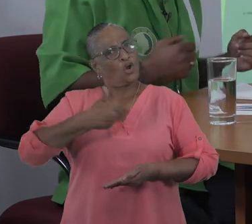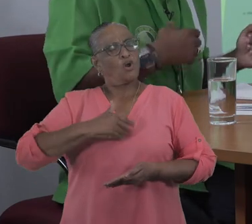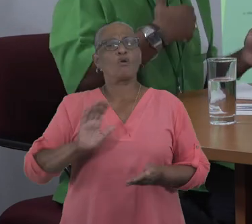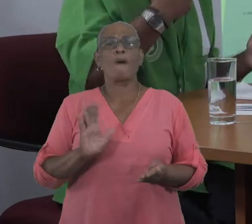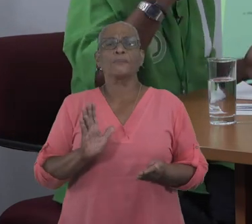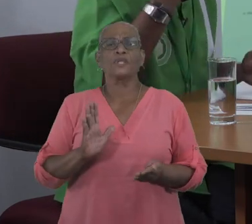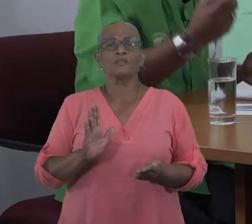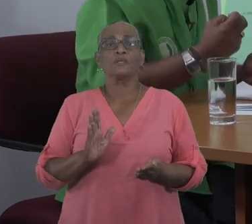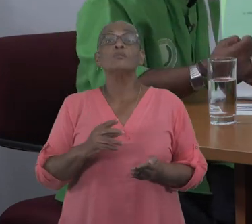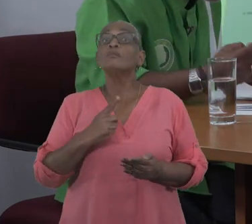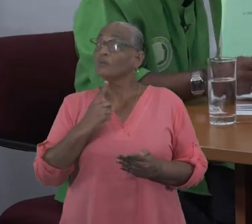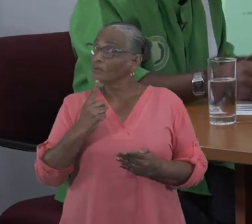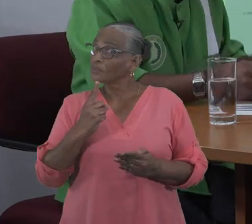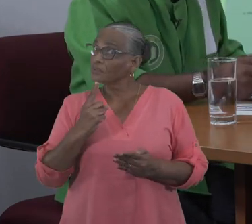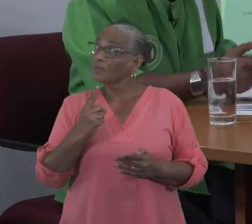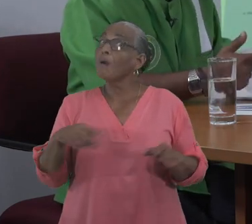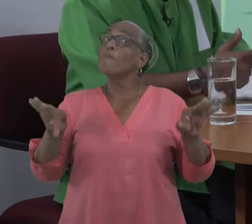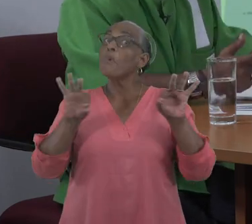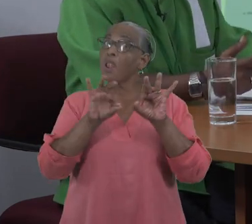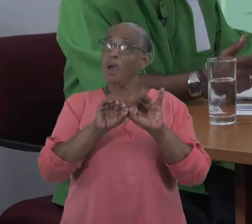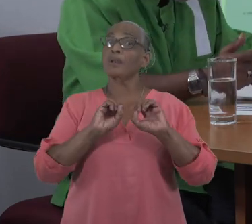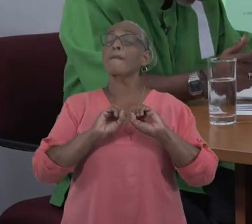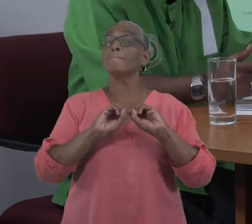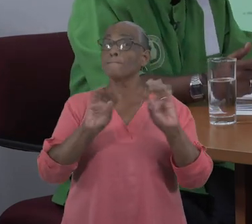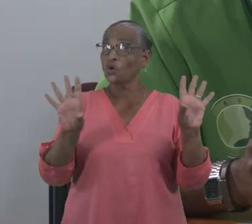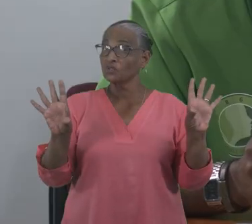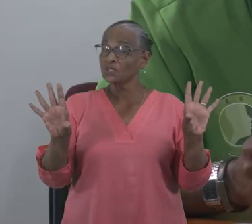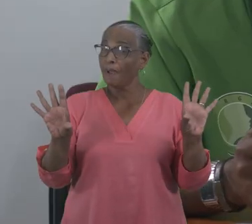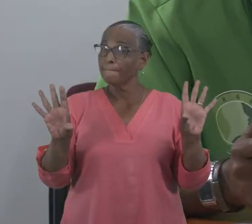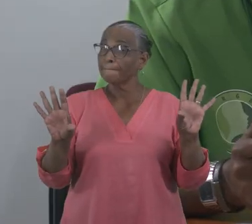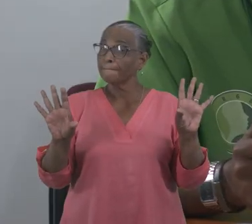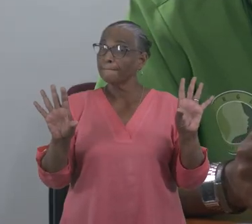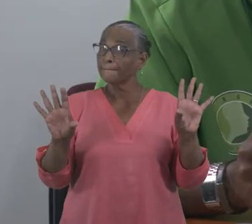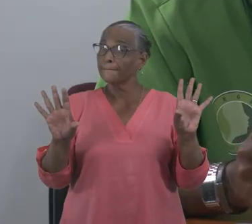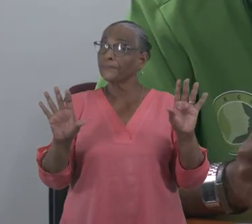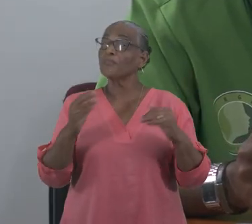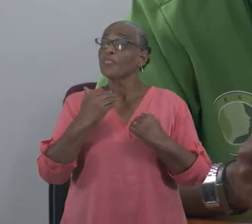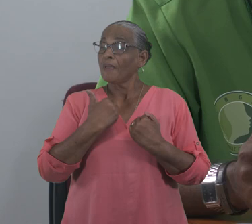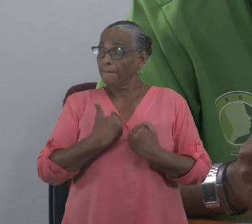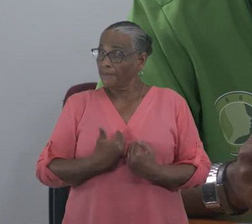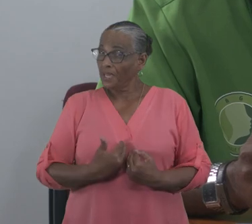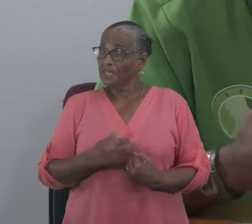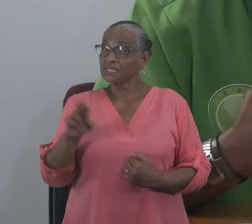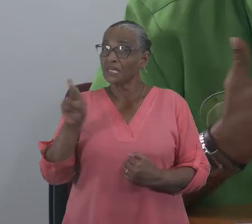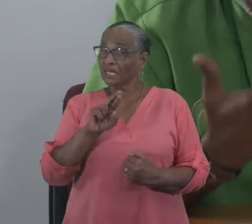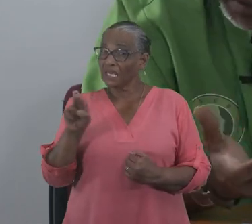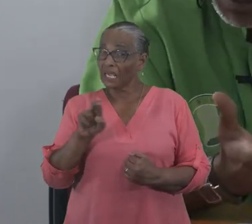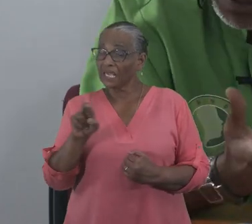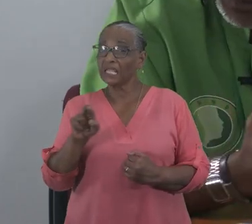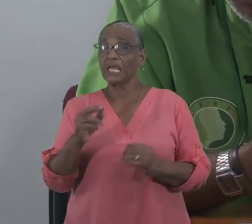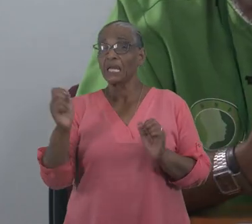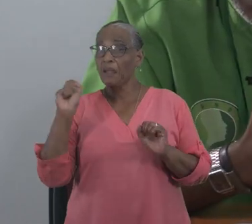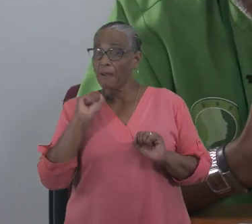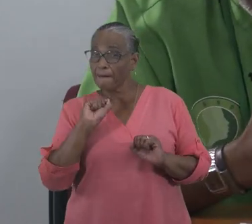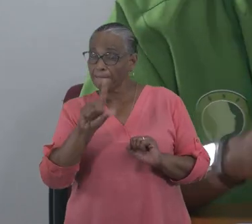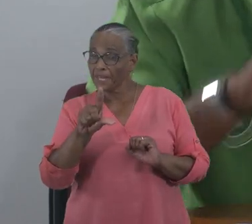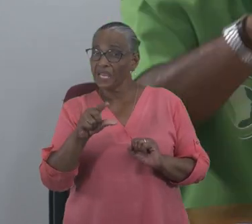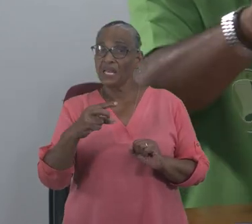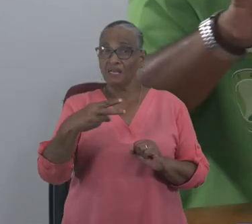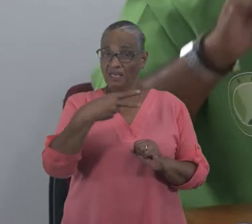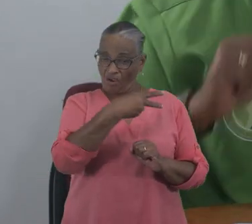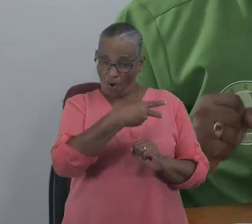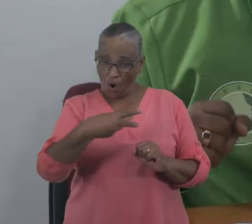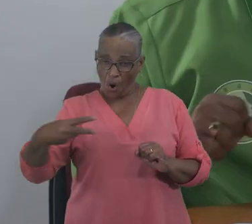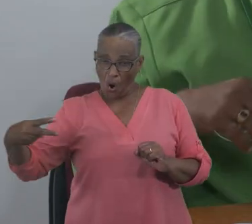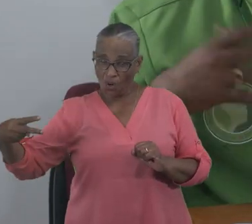Ja, dus dat is een heel belangrijke boodschap. Ik hoop mensen dat u hoe reageer bakken van Sande, wat